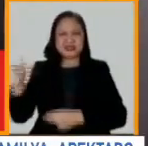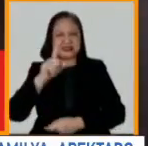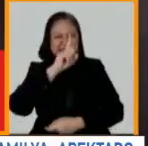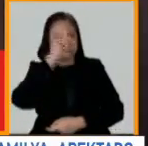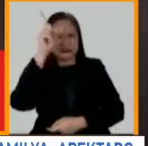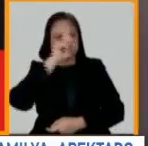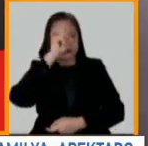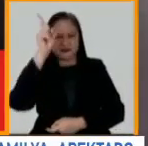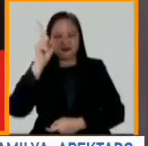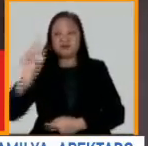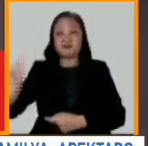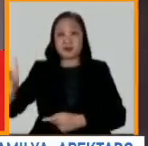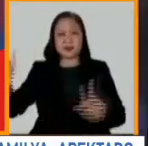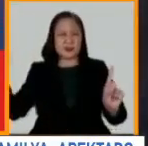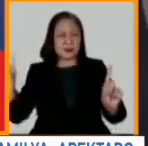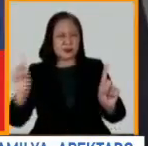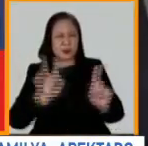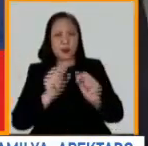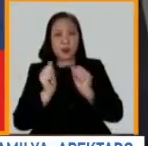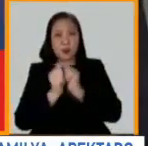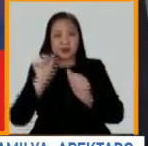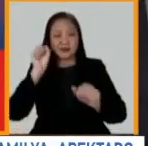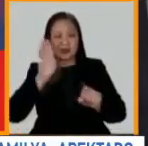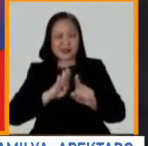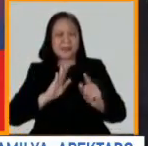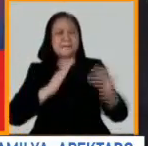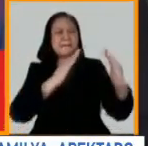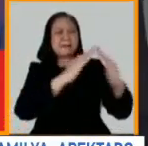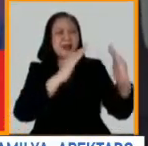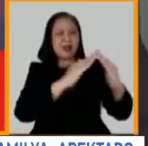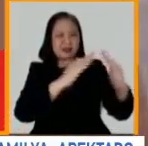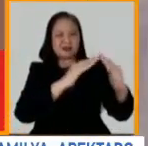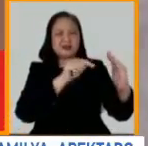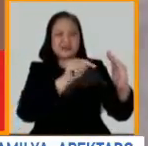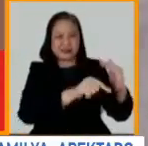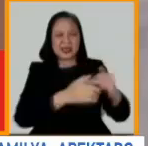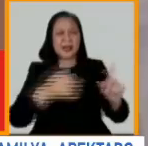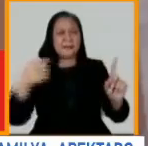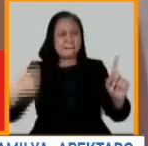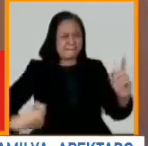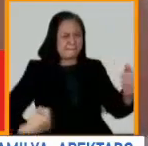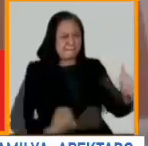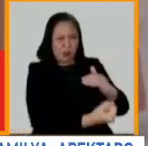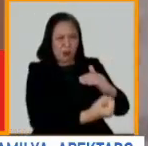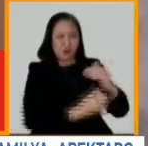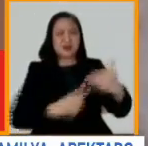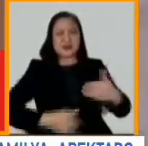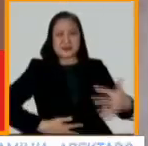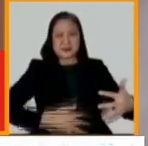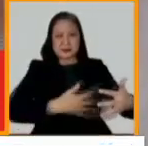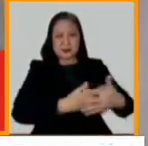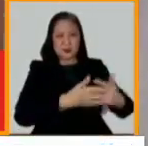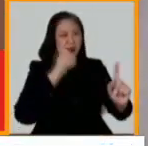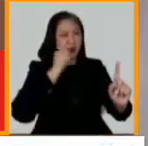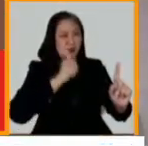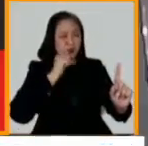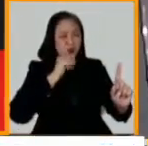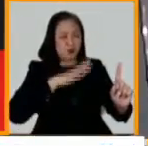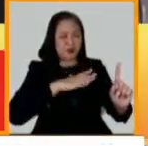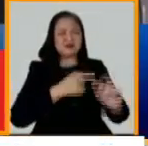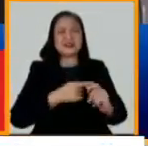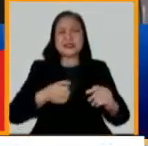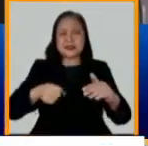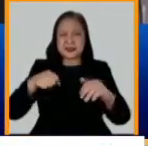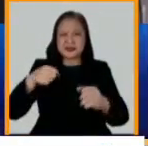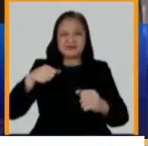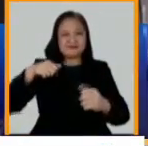ang kanyang kapatid sa bahay ng mga biktima at sinuntok sa tiyan ang buntis habang tinadyakan naman ng kapatid dito ang bata. Suntok